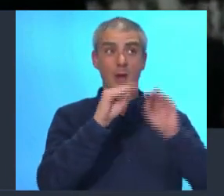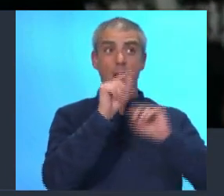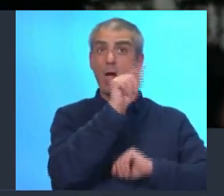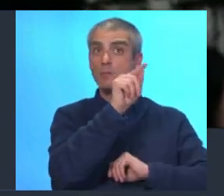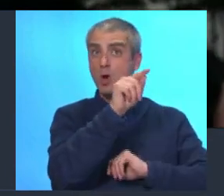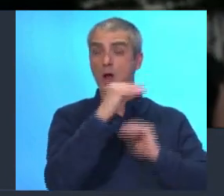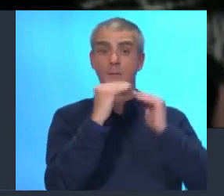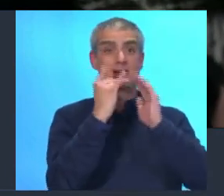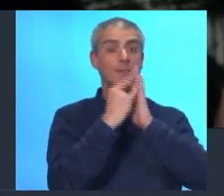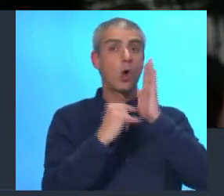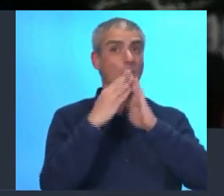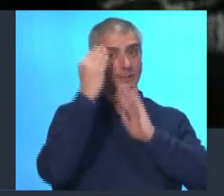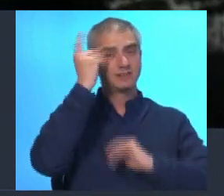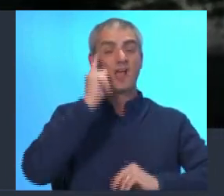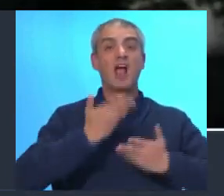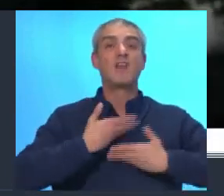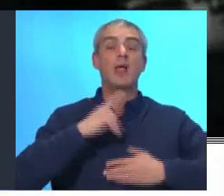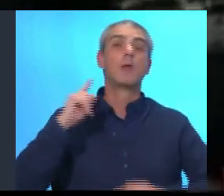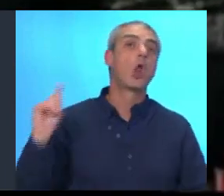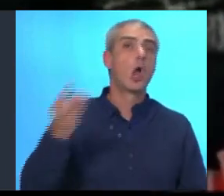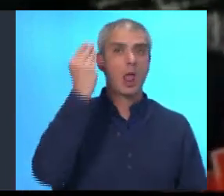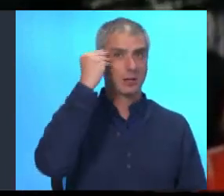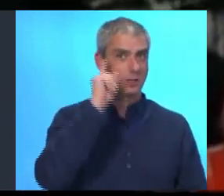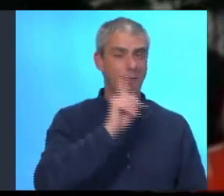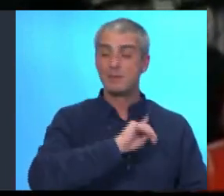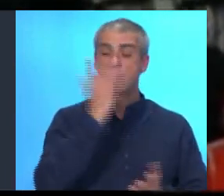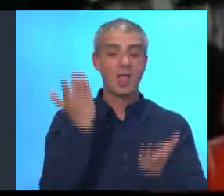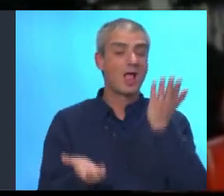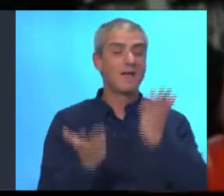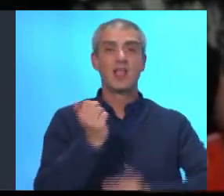פי החוק בית הספר חייב לקבל כל תלמיד, בלי הבדל דת וגזע.